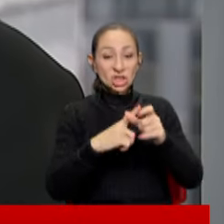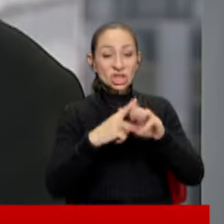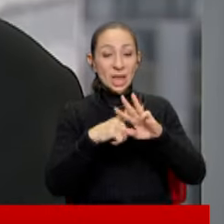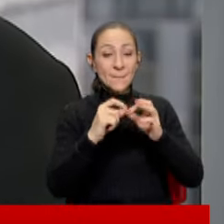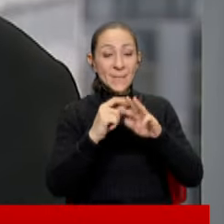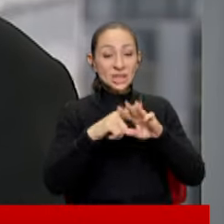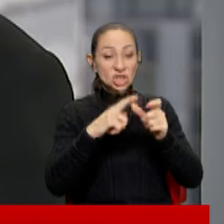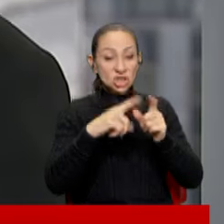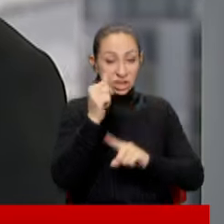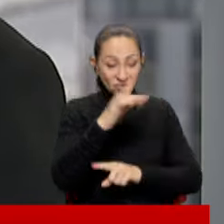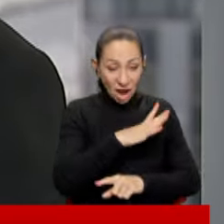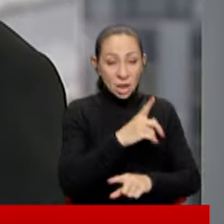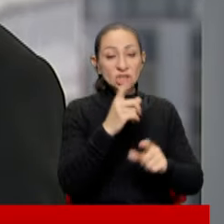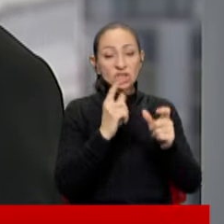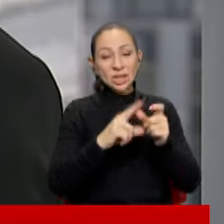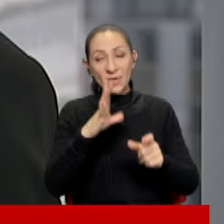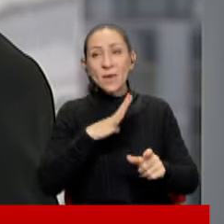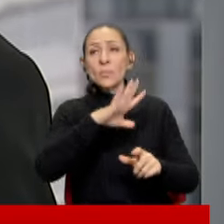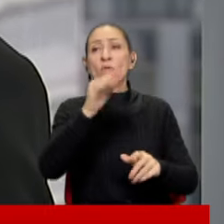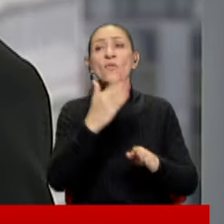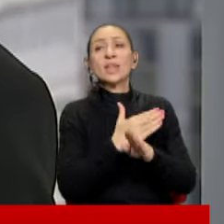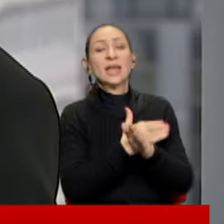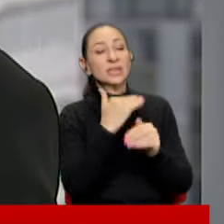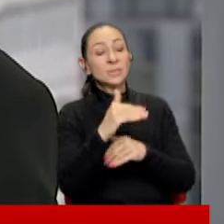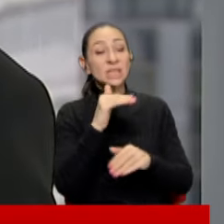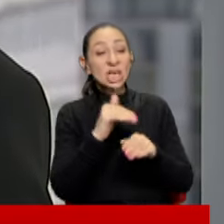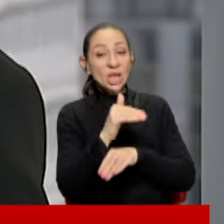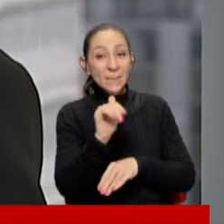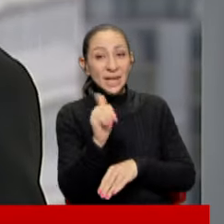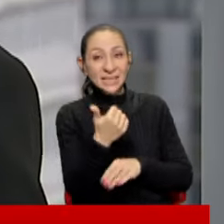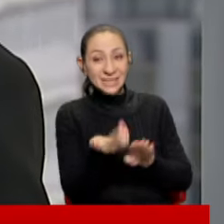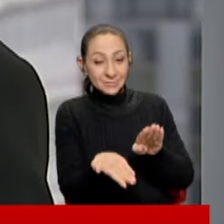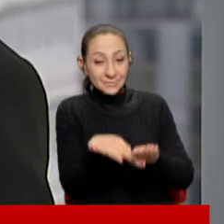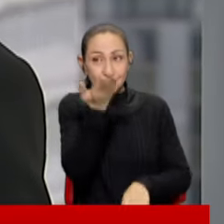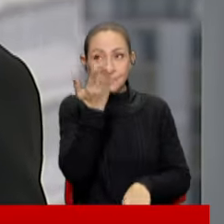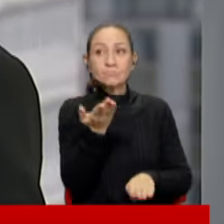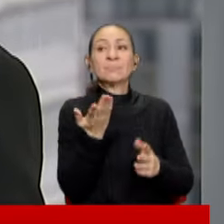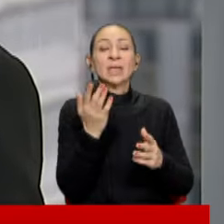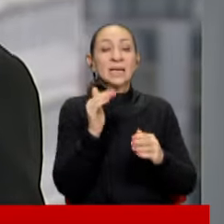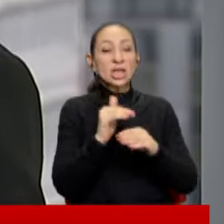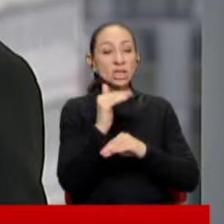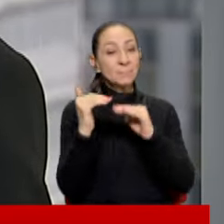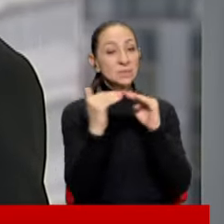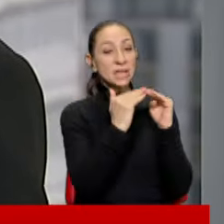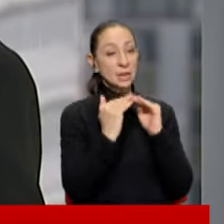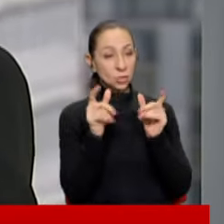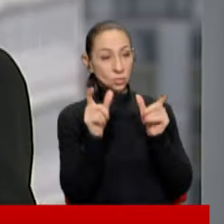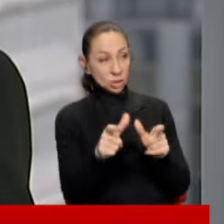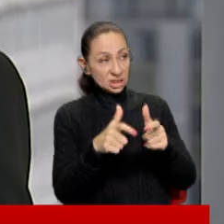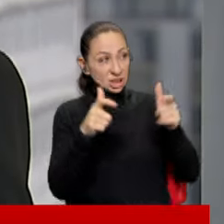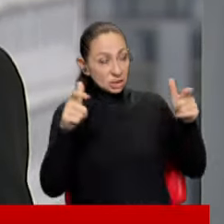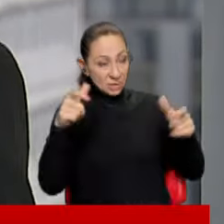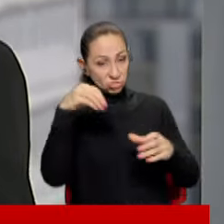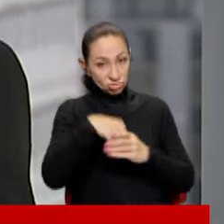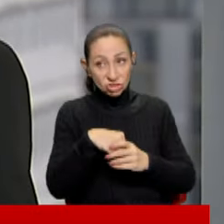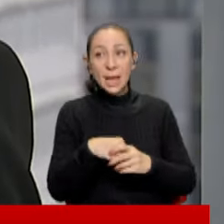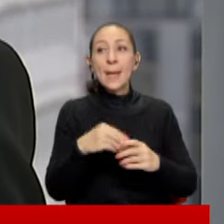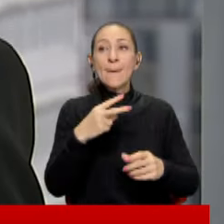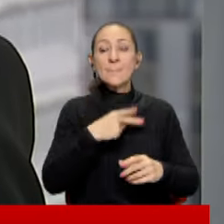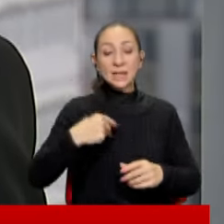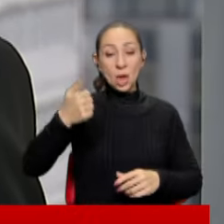var, Çiğdem'de de var. Dolayısıyla tüm yurttaşlarımızın artık yaşam kalitesini artırma noktasında, yaşam standartlarını koruma ve geliştirme noktasında